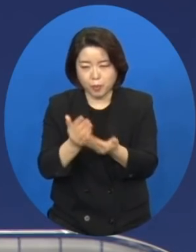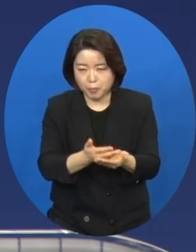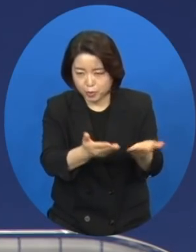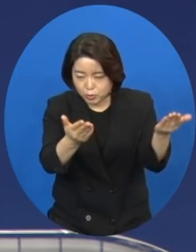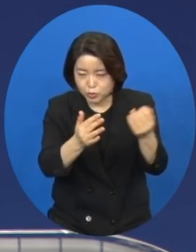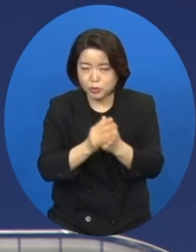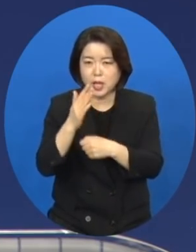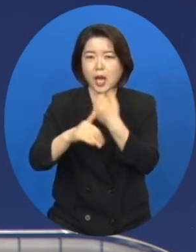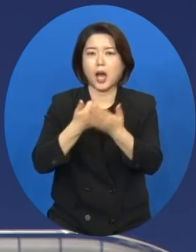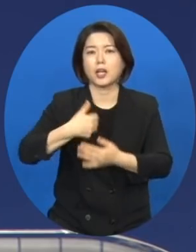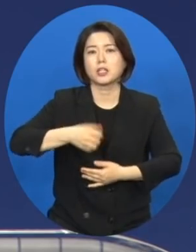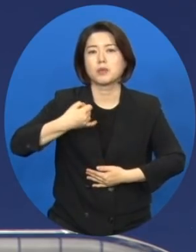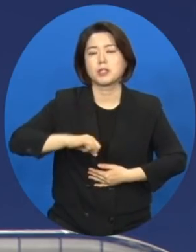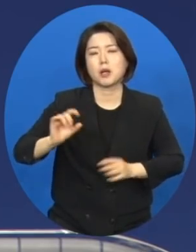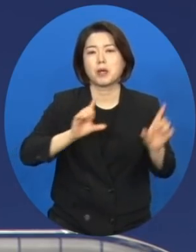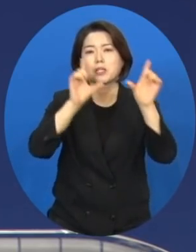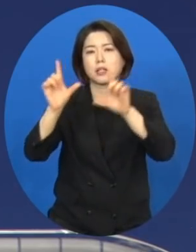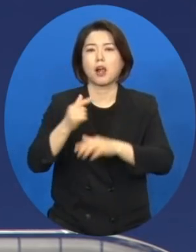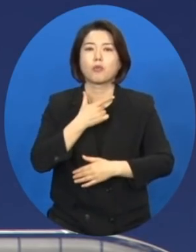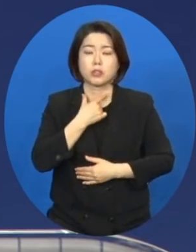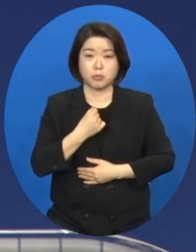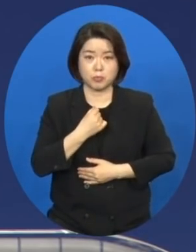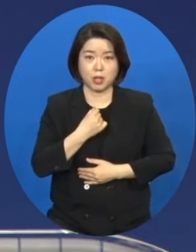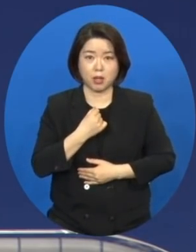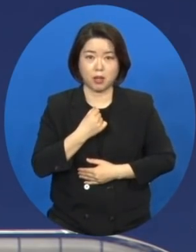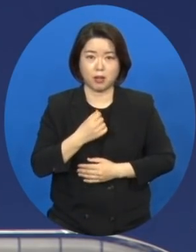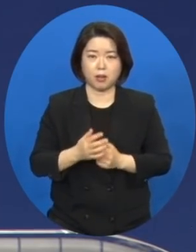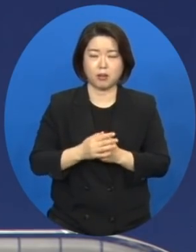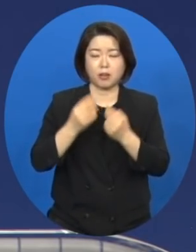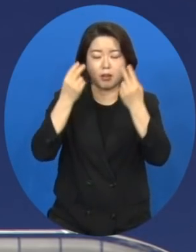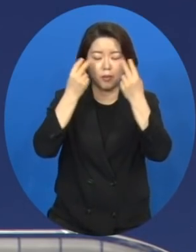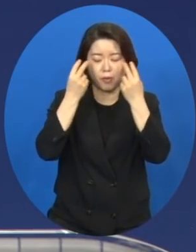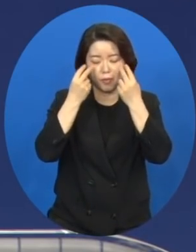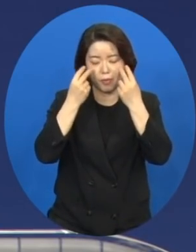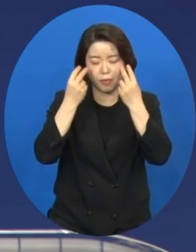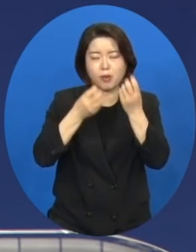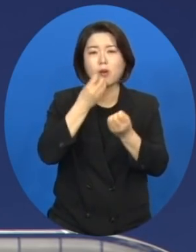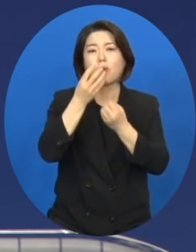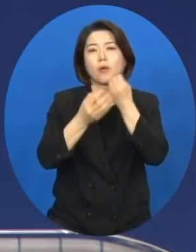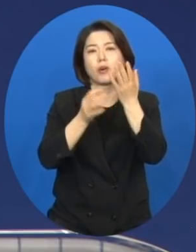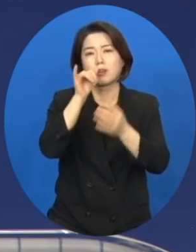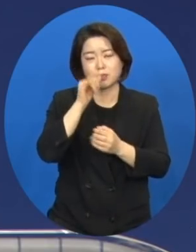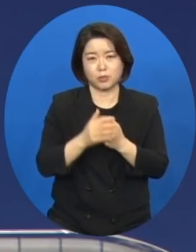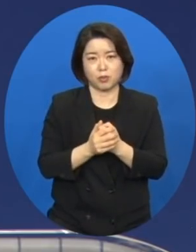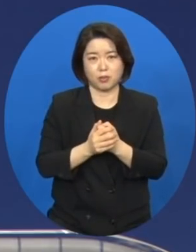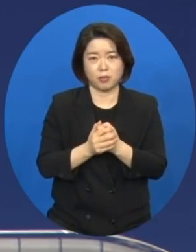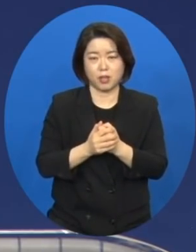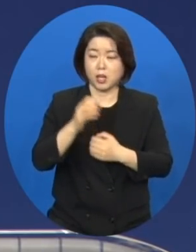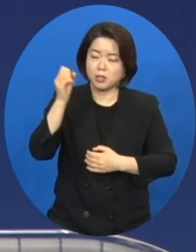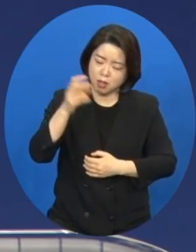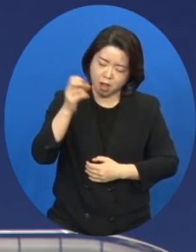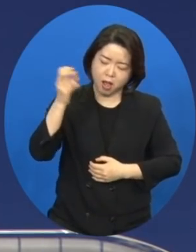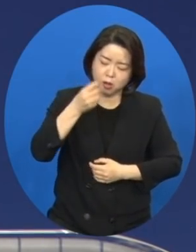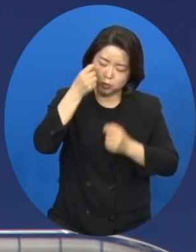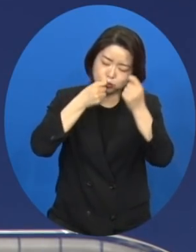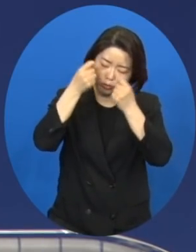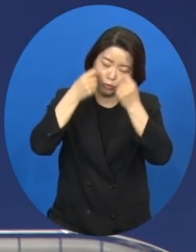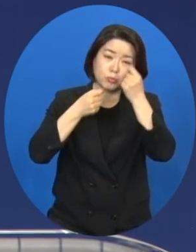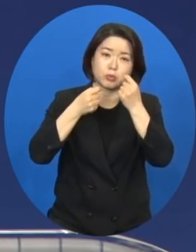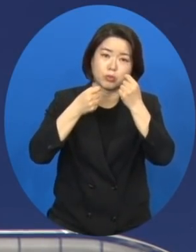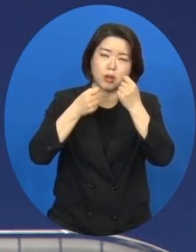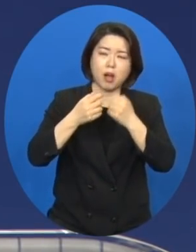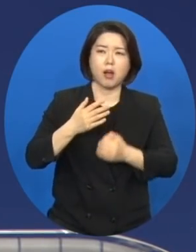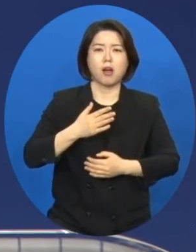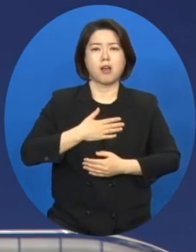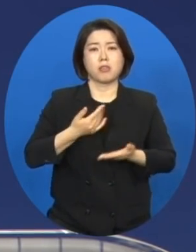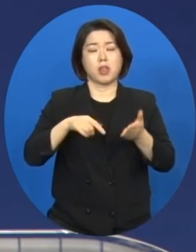하나님의 자녀로 살고자 합니다. 그분이 눈물을 그렁그렁하면서 고백을 해요. 자꾸 눈물이 난대요. 자기를 위해서